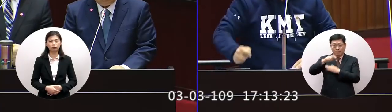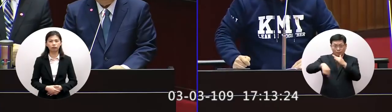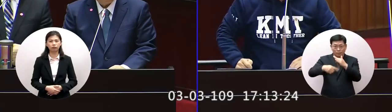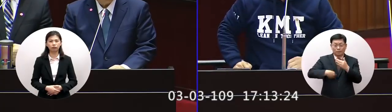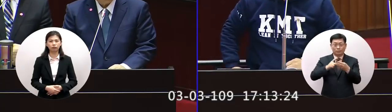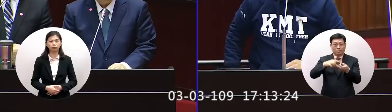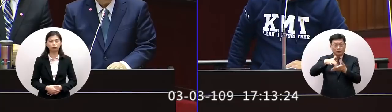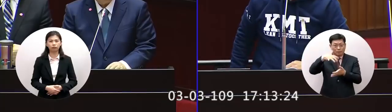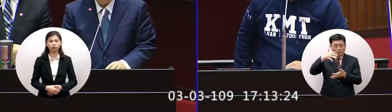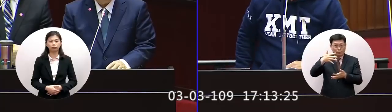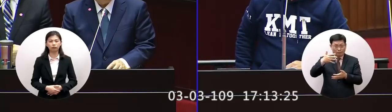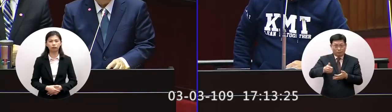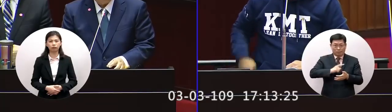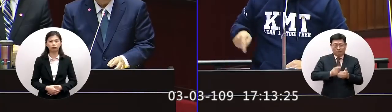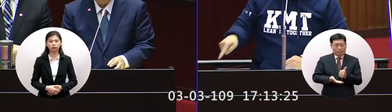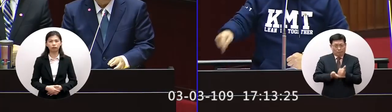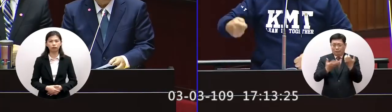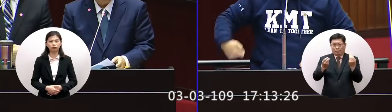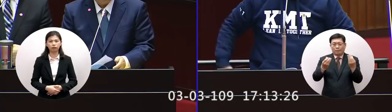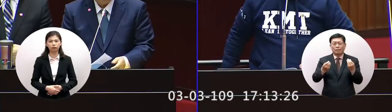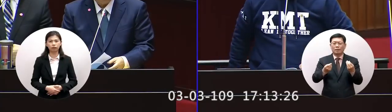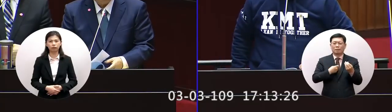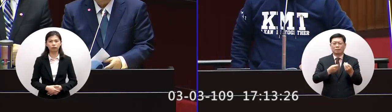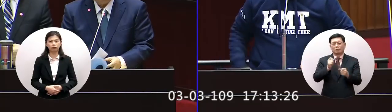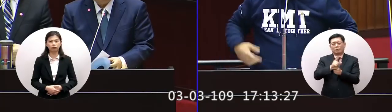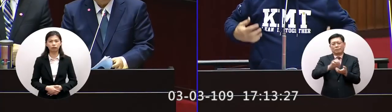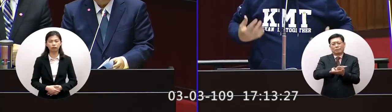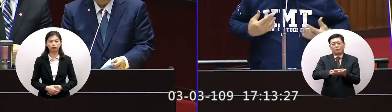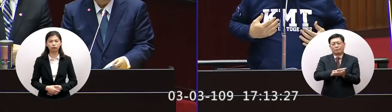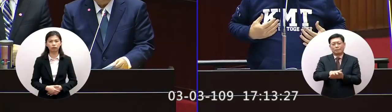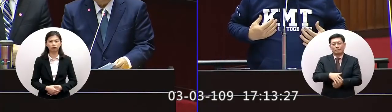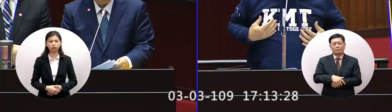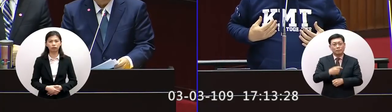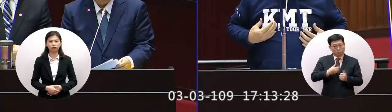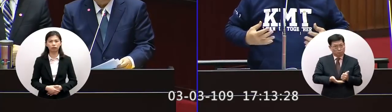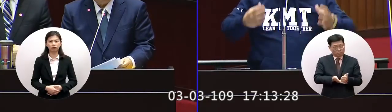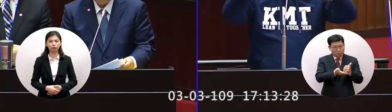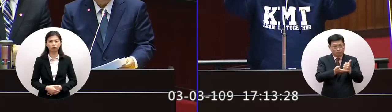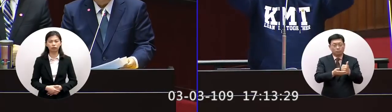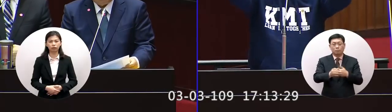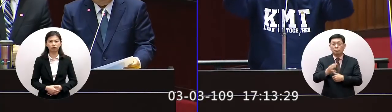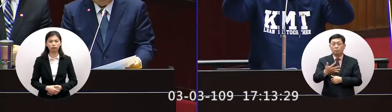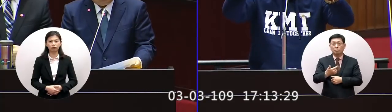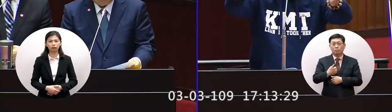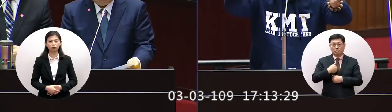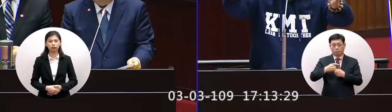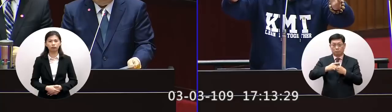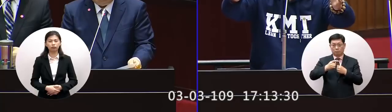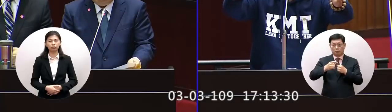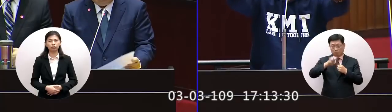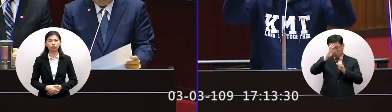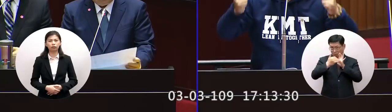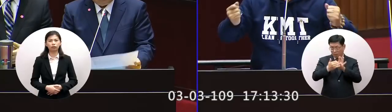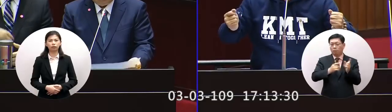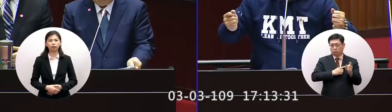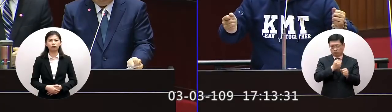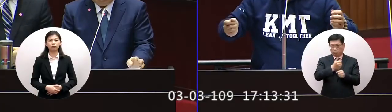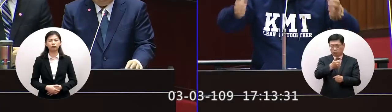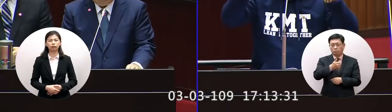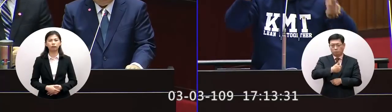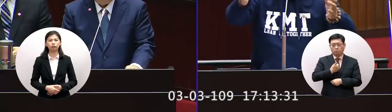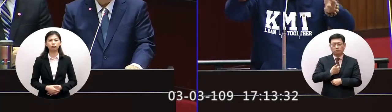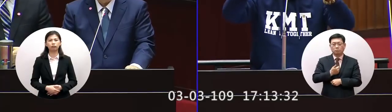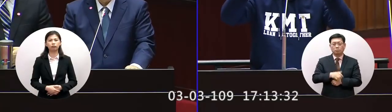主计处的尊严拢无去。你在编什么医生嘛？我尊重你，因为我觉得防疫你们做得不